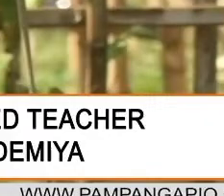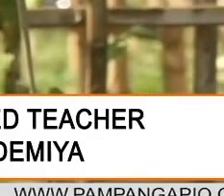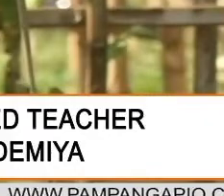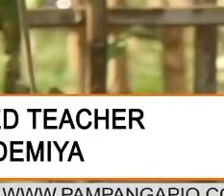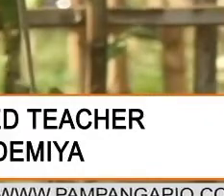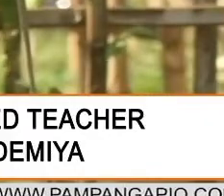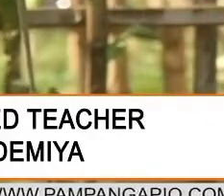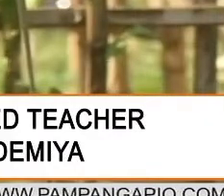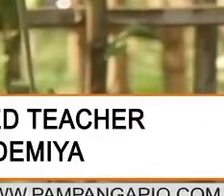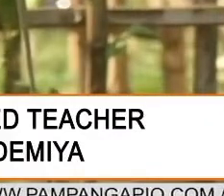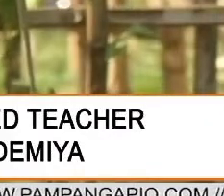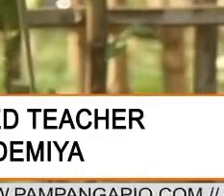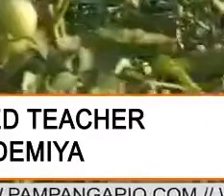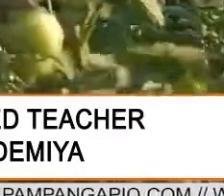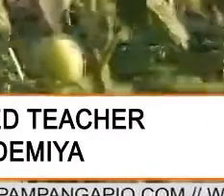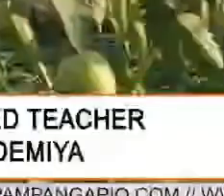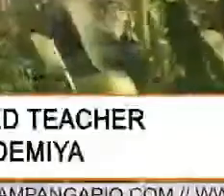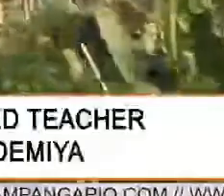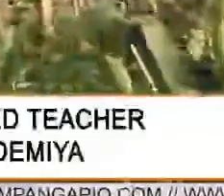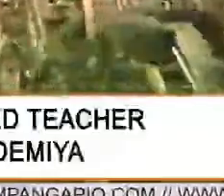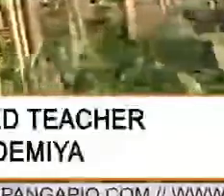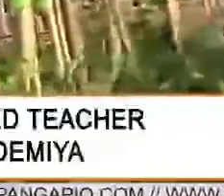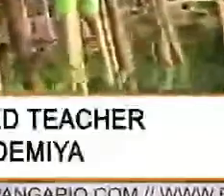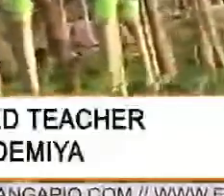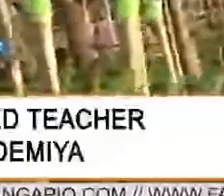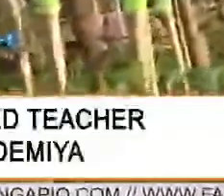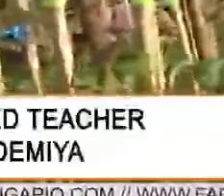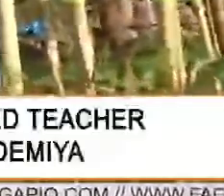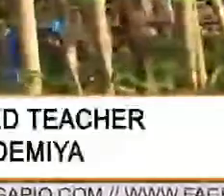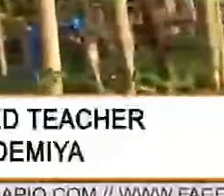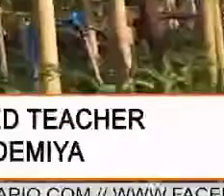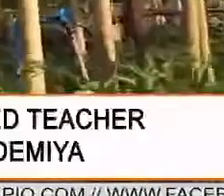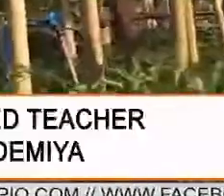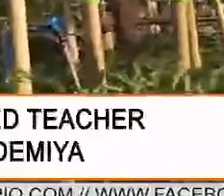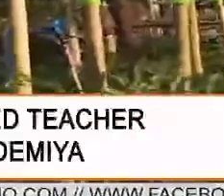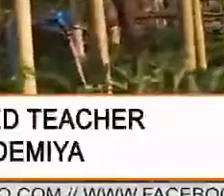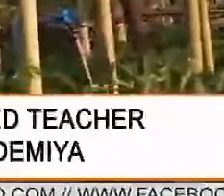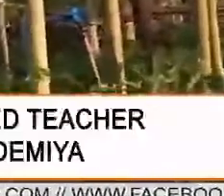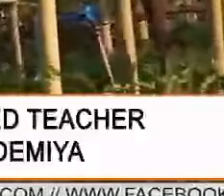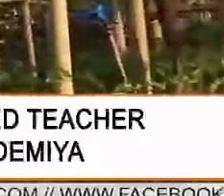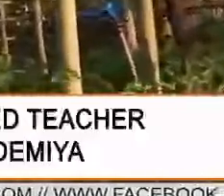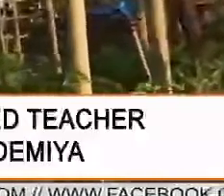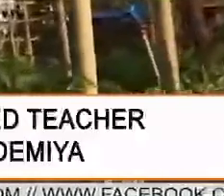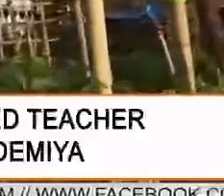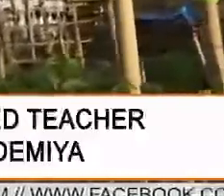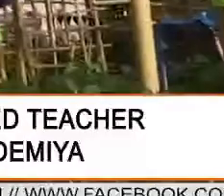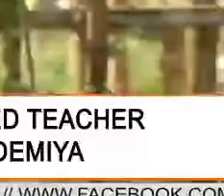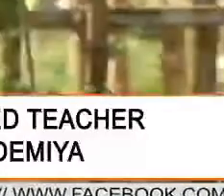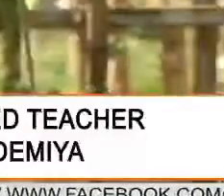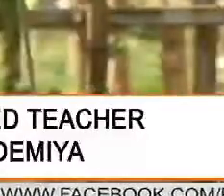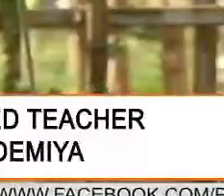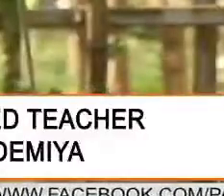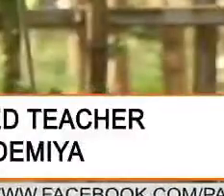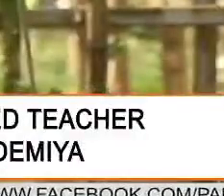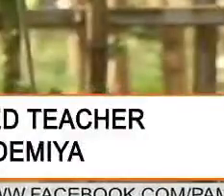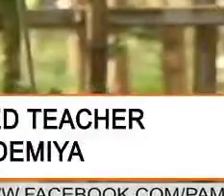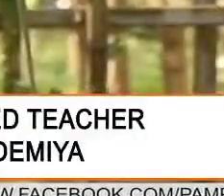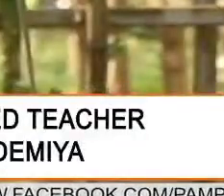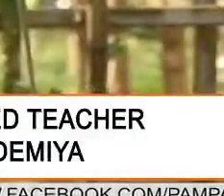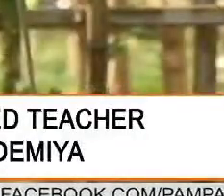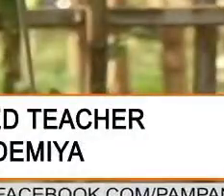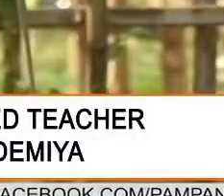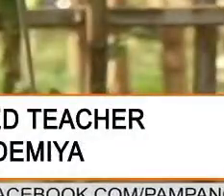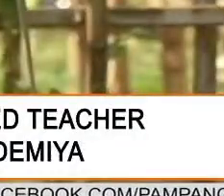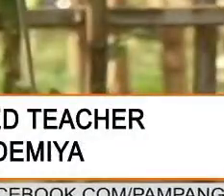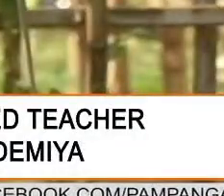kung konti lang yung pera nyo na ipon, pwede kayong kumuha ng 200 to 300 square meter at pakonti-konti, pwede